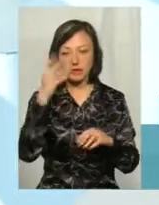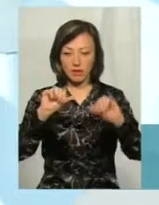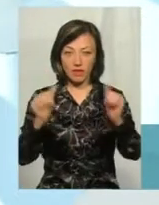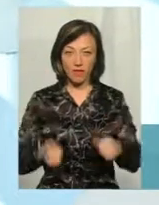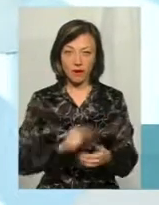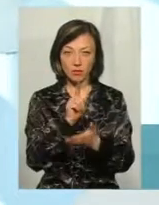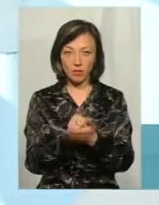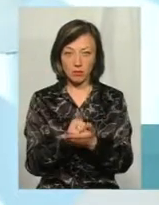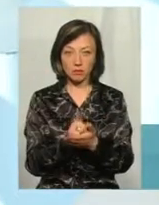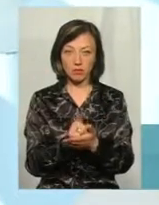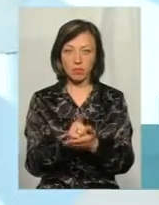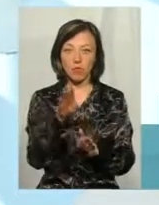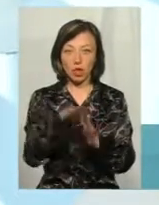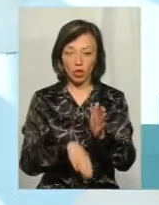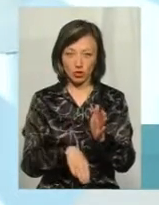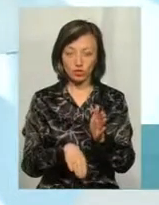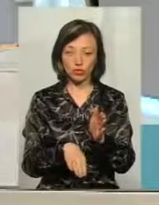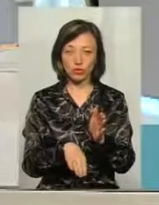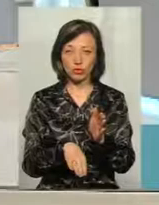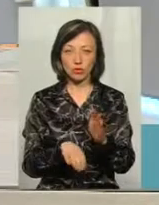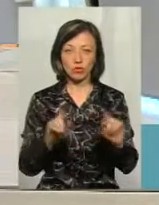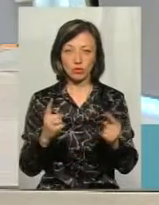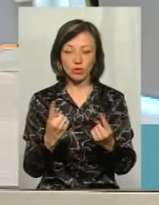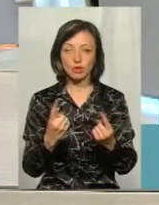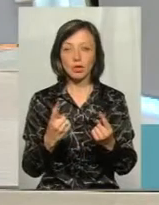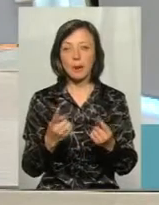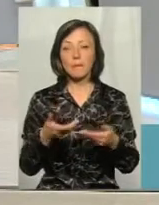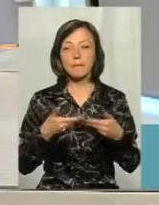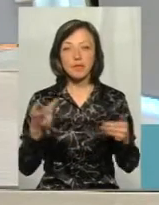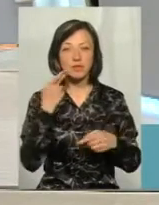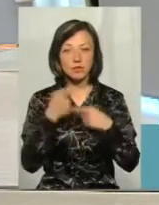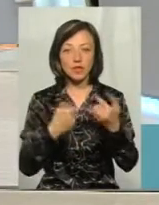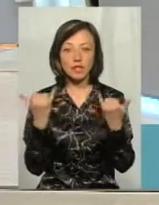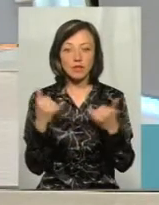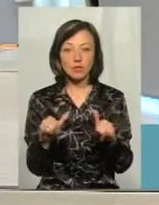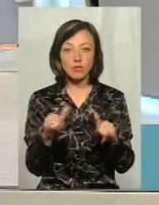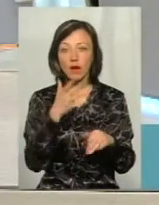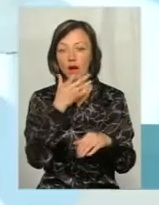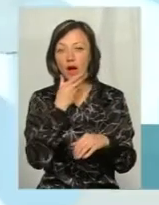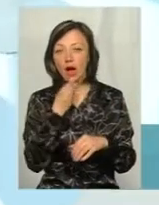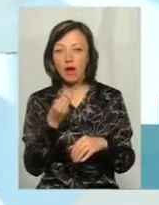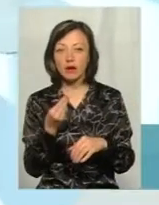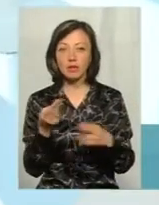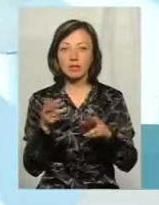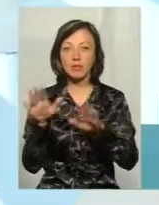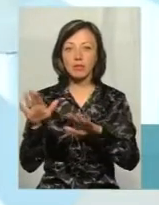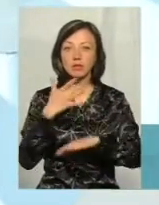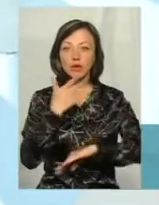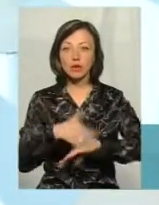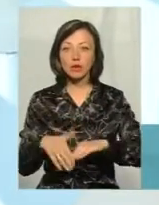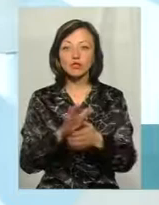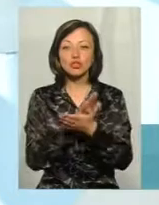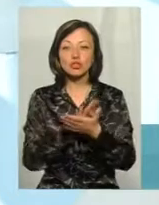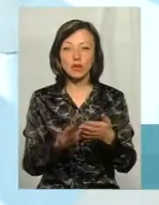воно, значить, нам погірше надзвичайно. От. Ми завжди ж дивуємося, як гарно десь ми, перебуваючи за кордоном, яка